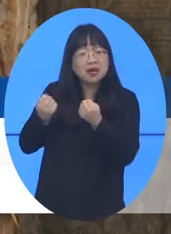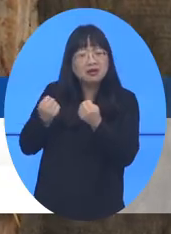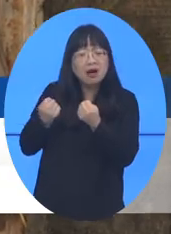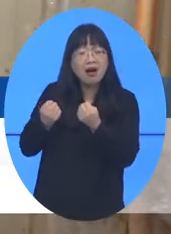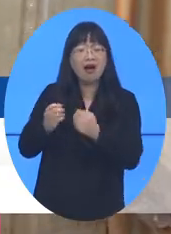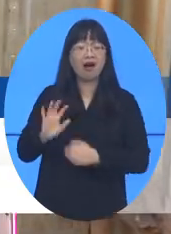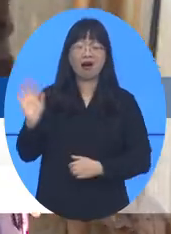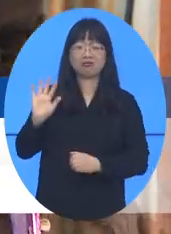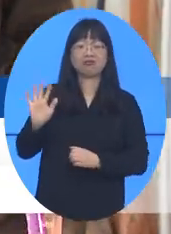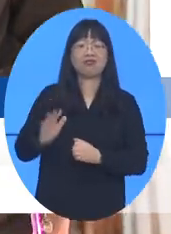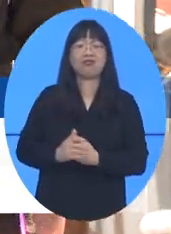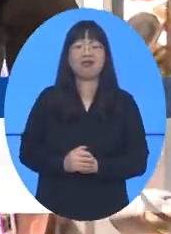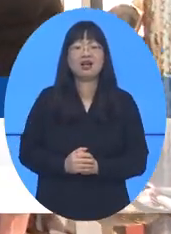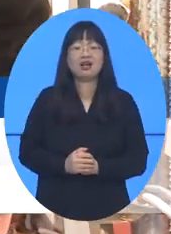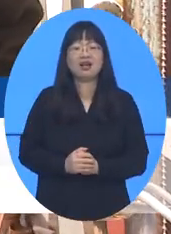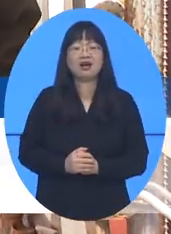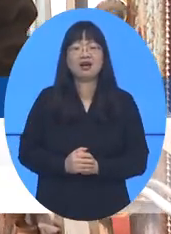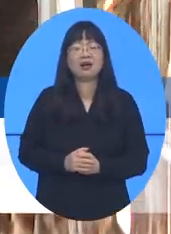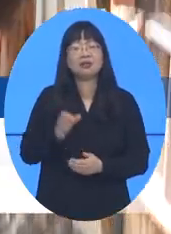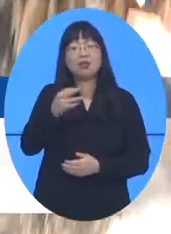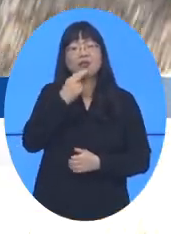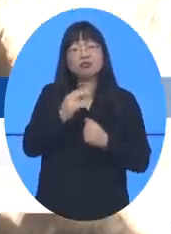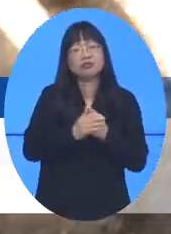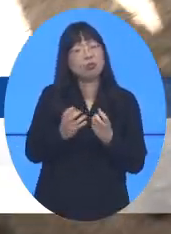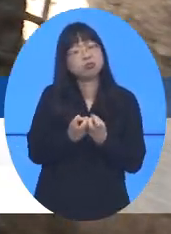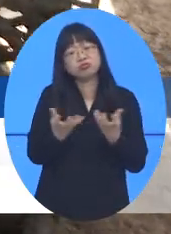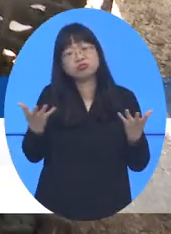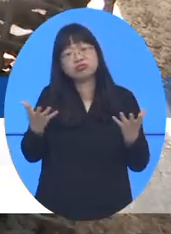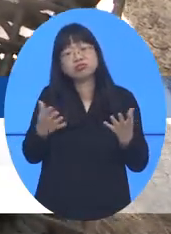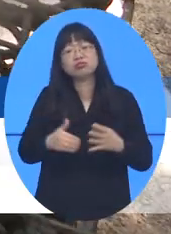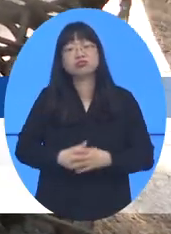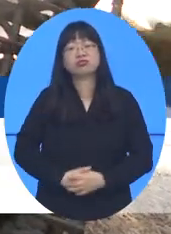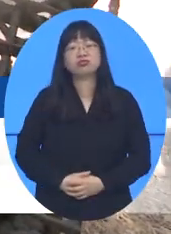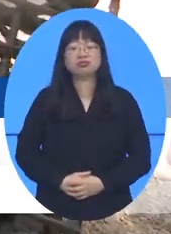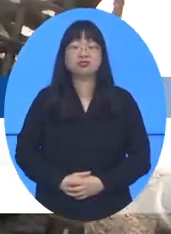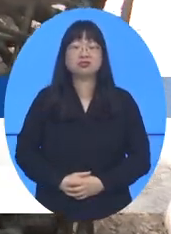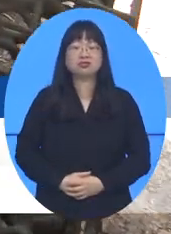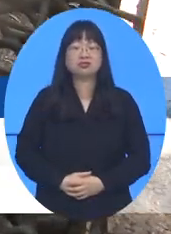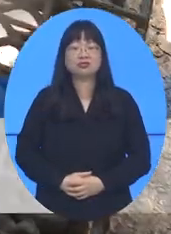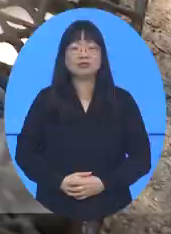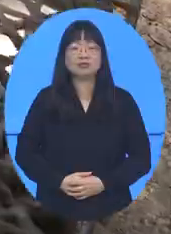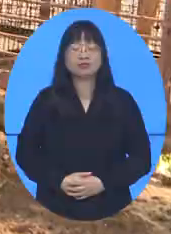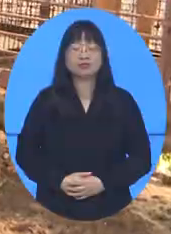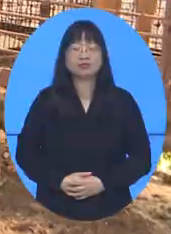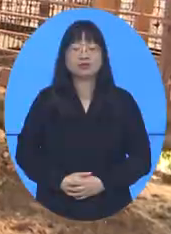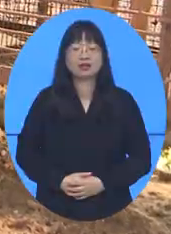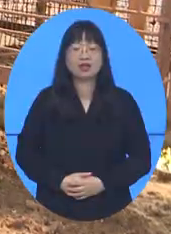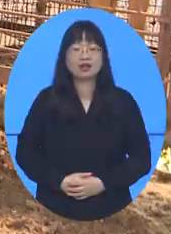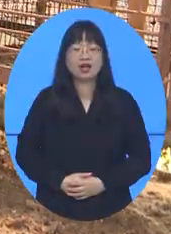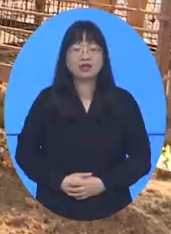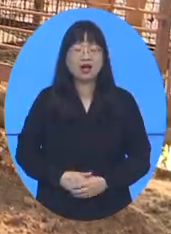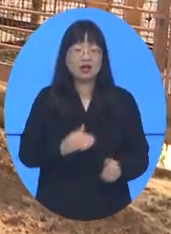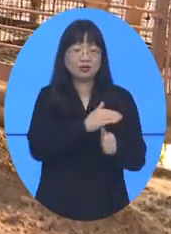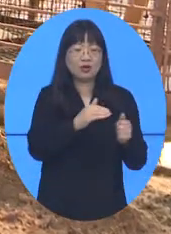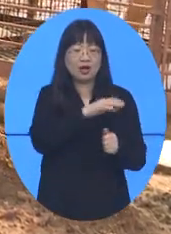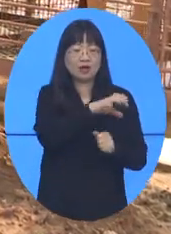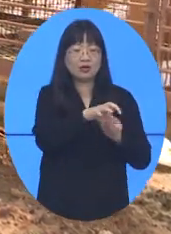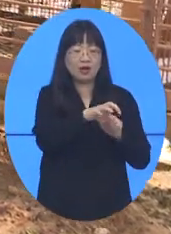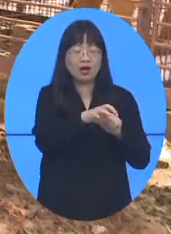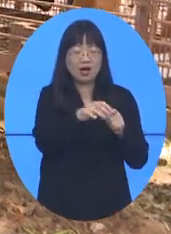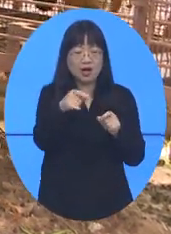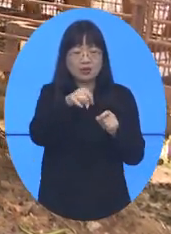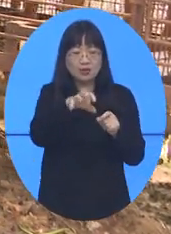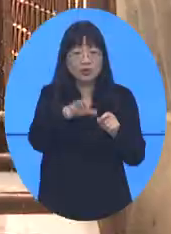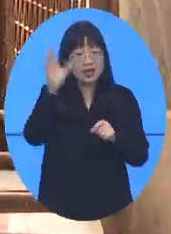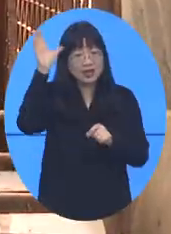재산이 많으면 이런 것도 하는 것도 아닌데 또 없으니까 이거 그냥 해서 한 분 한 분 해둔 것들. 도살장에서 불과 몇 발자국